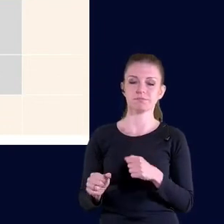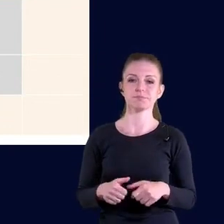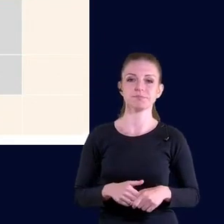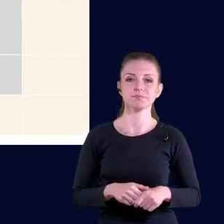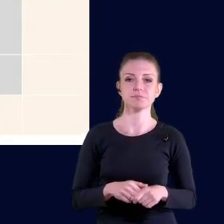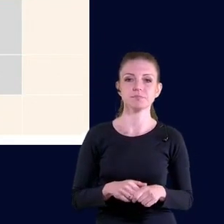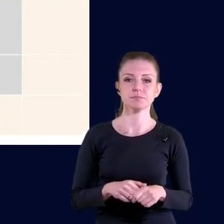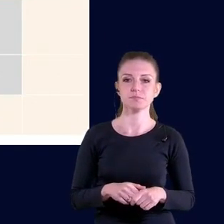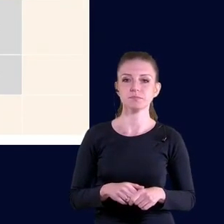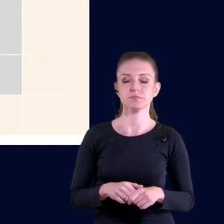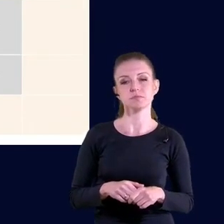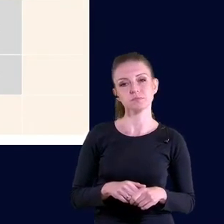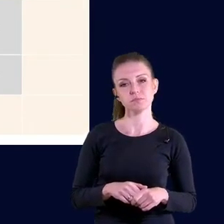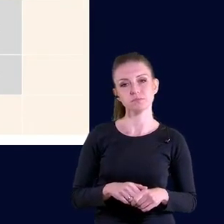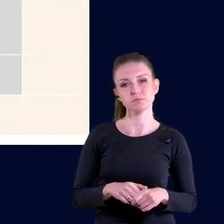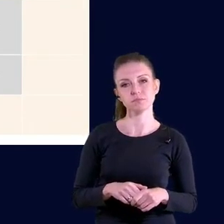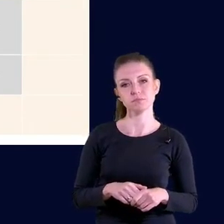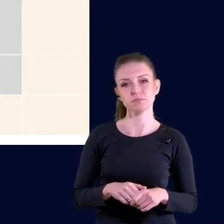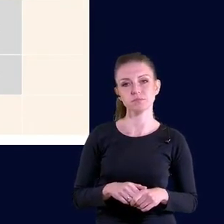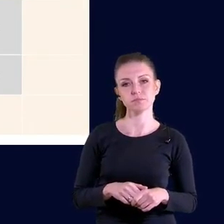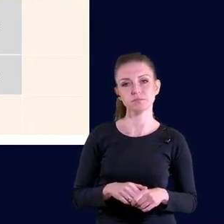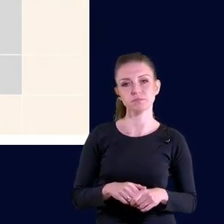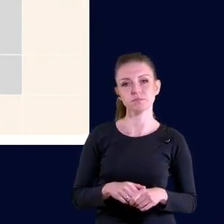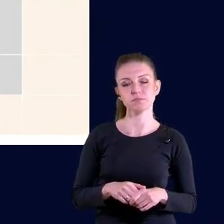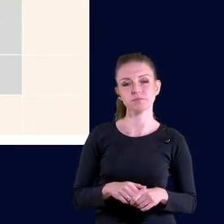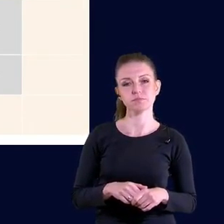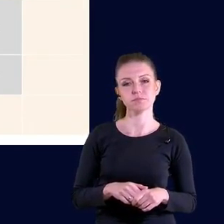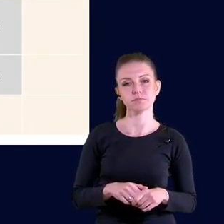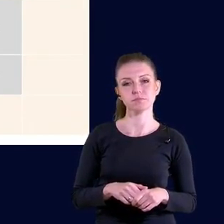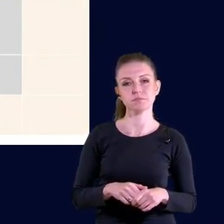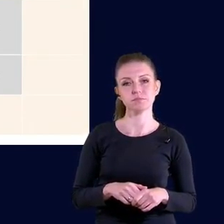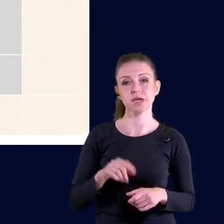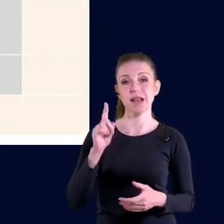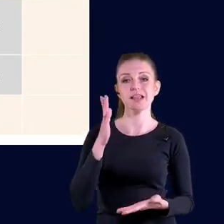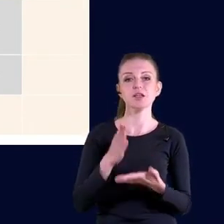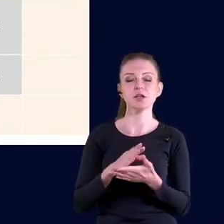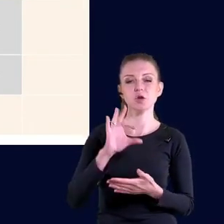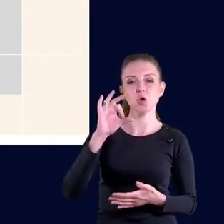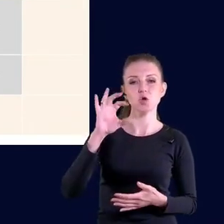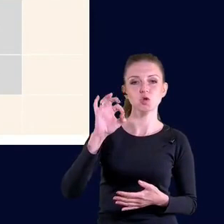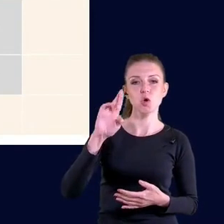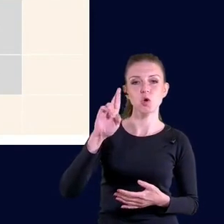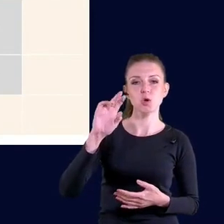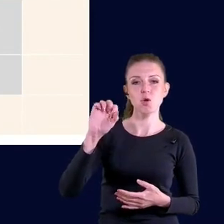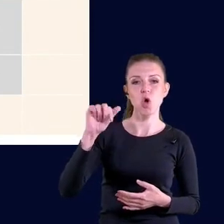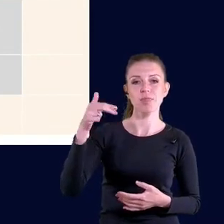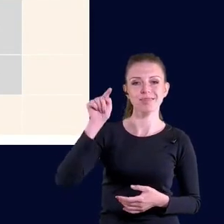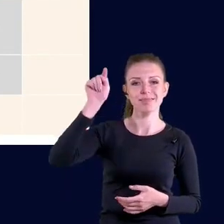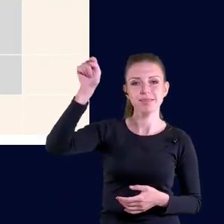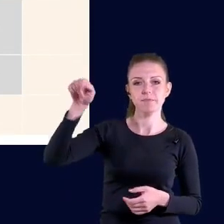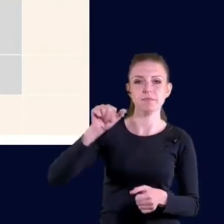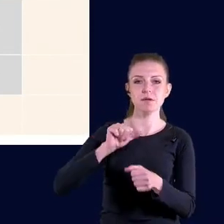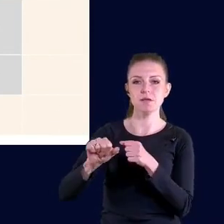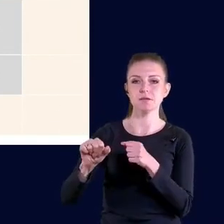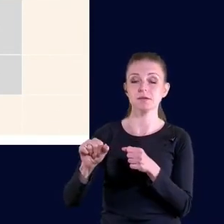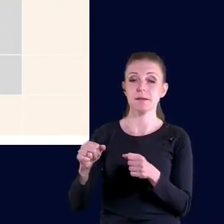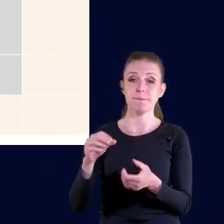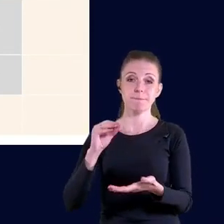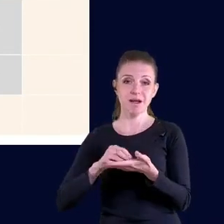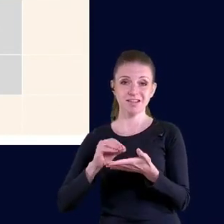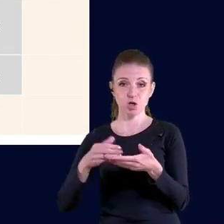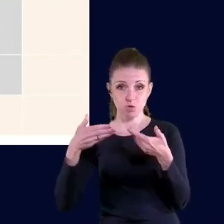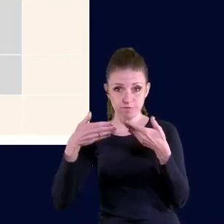natomiast tylko na sorbonie to istnieje to powiązanie praktyk od